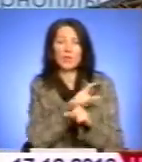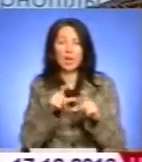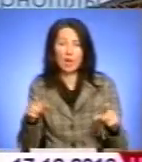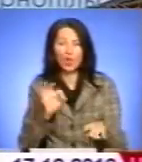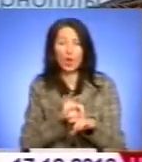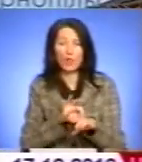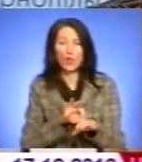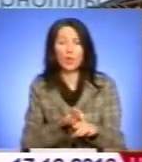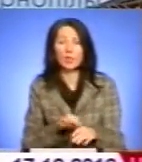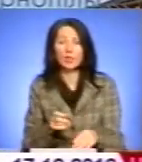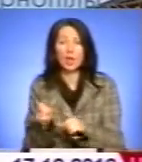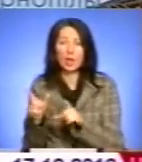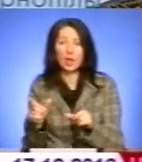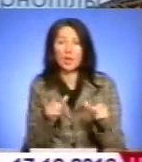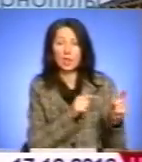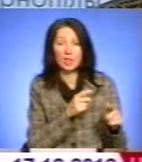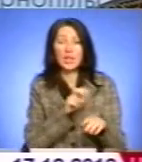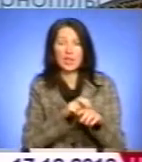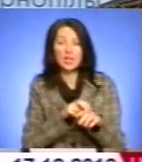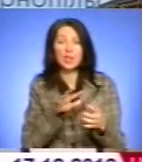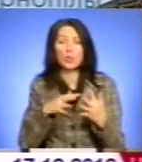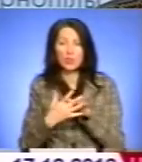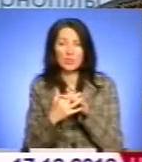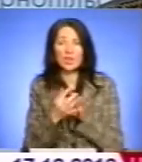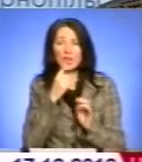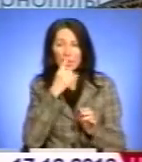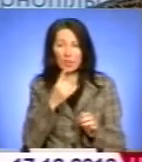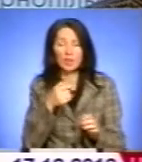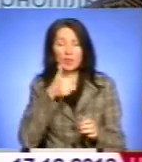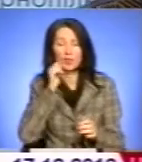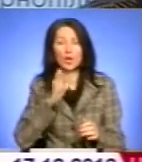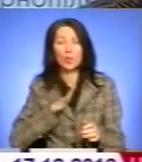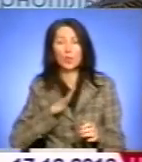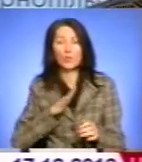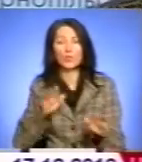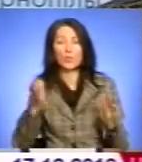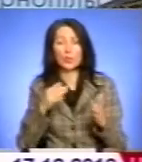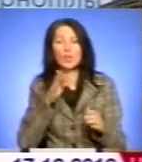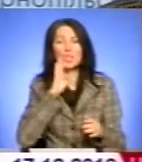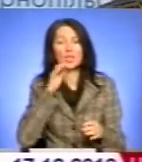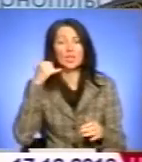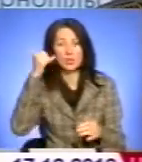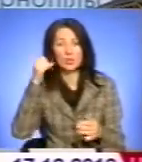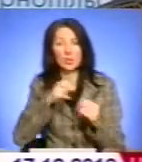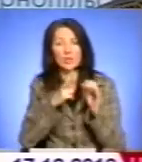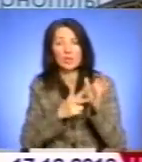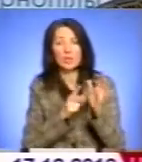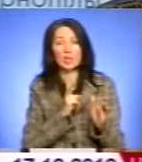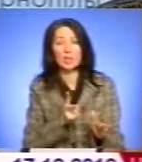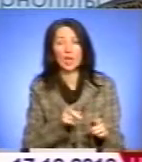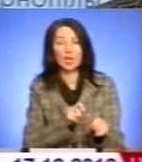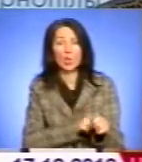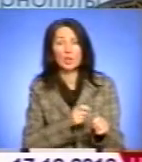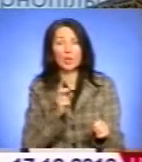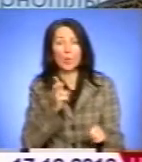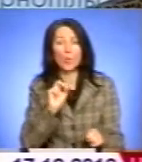вже такий вночі був кричащий випадок, тому що жінка телефонувала 18 кілометрів від Бучича, сільський населений пункт,